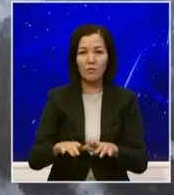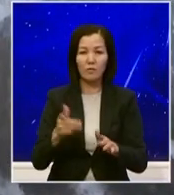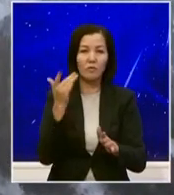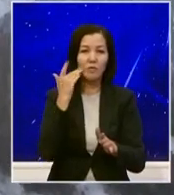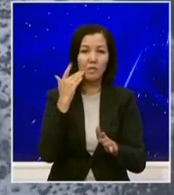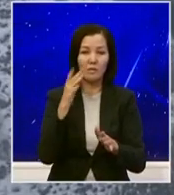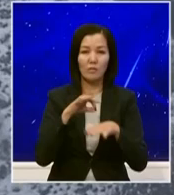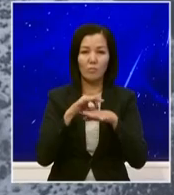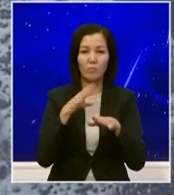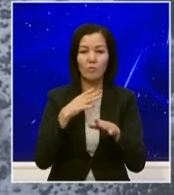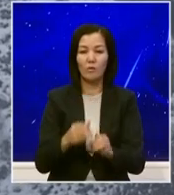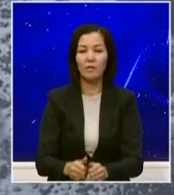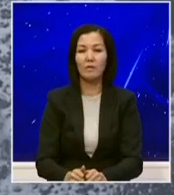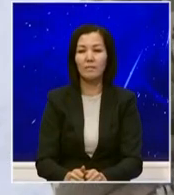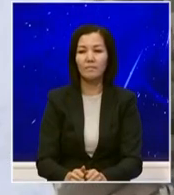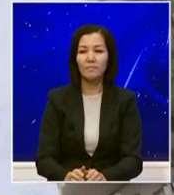жүрген.